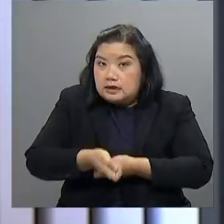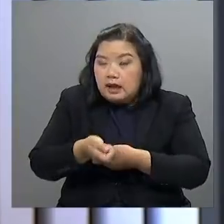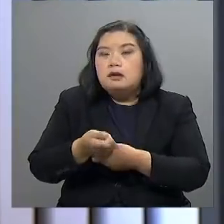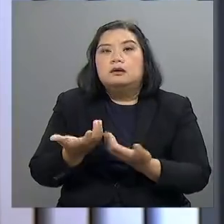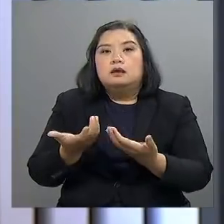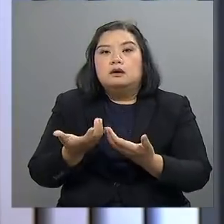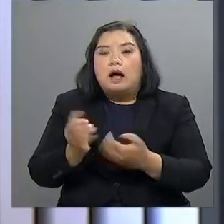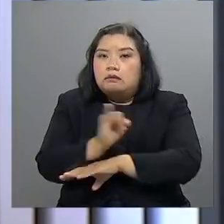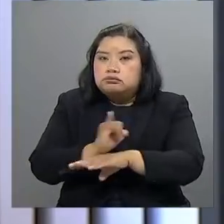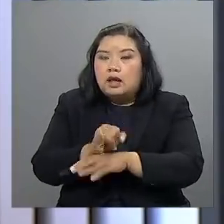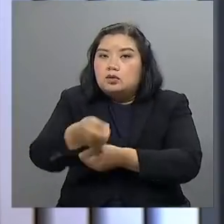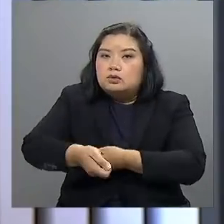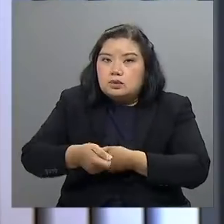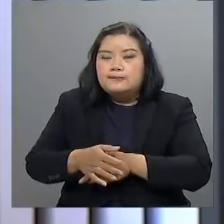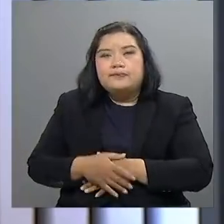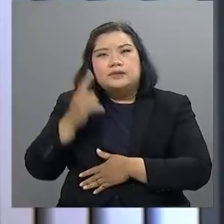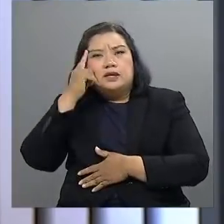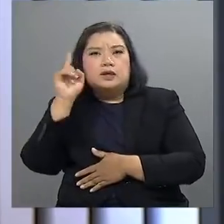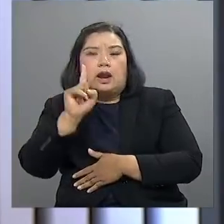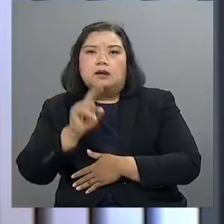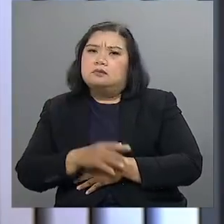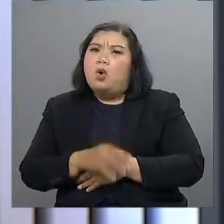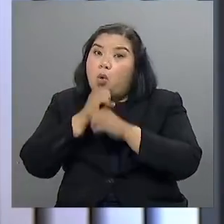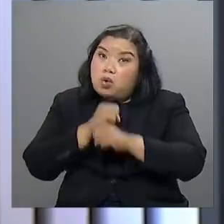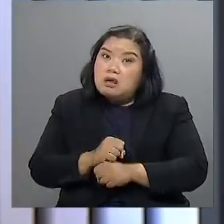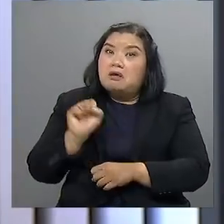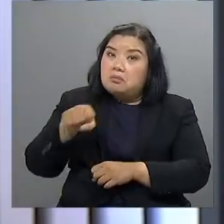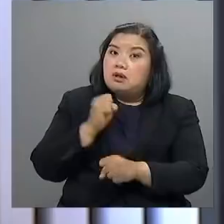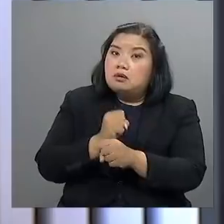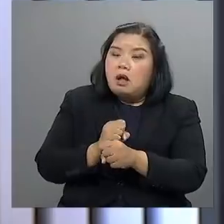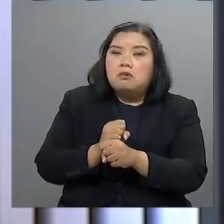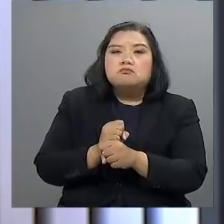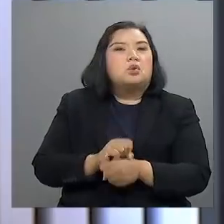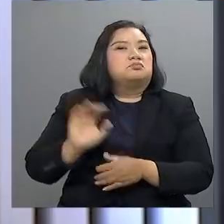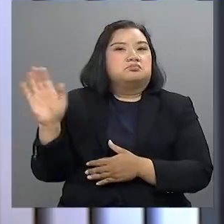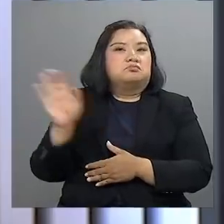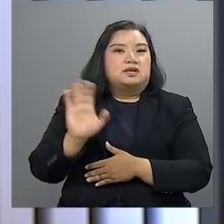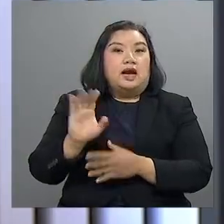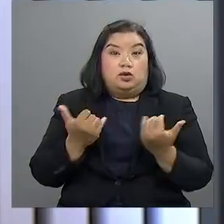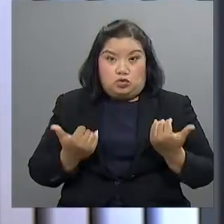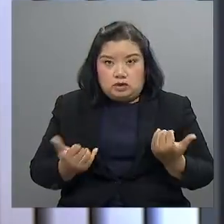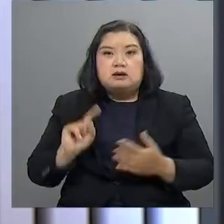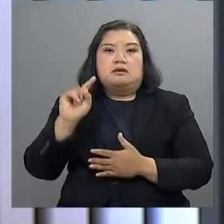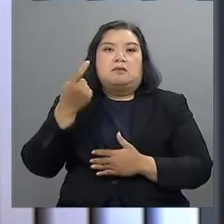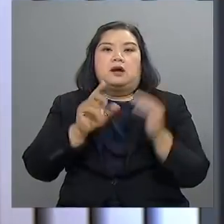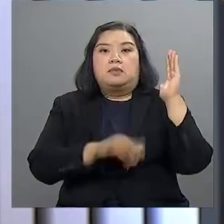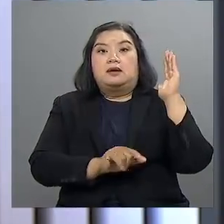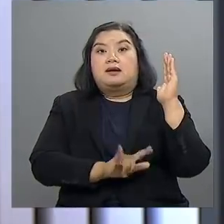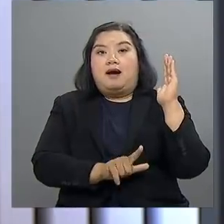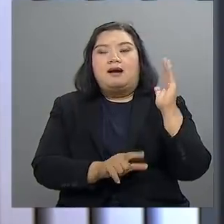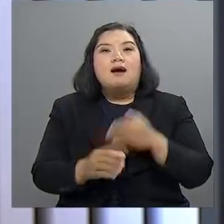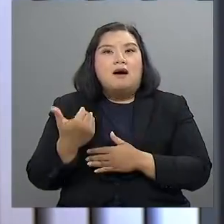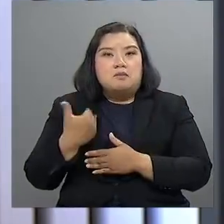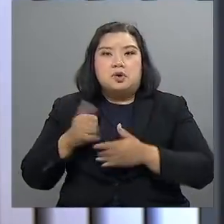ถึงว่าเอ๊ะมันต้องเป็นหน้าที่ของคนสูงอายุหรือ active citizen เท่านั้นนะครับแต่วันนี้ครับที่ยะลาครับมีกลุ่มวัยรุ่นที่นั่นเนี่ยเขารวมตัว